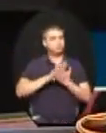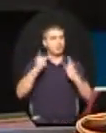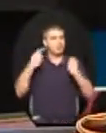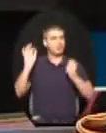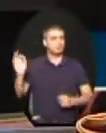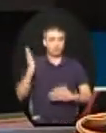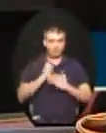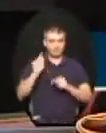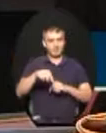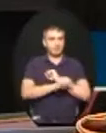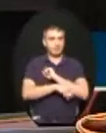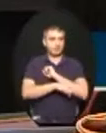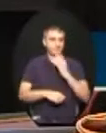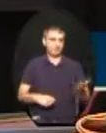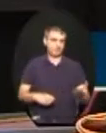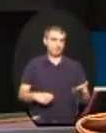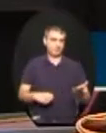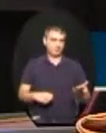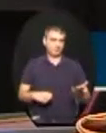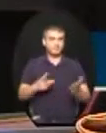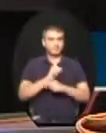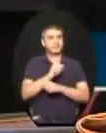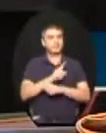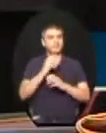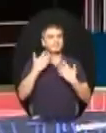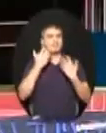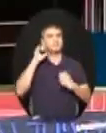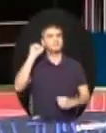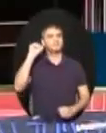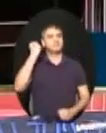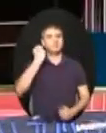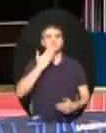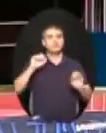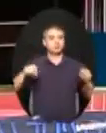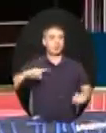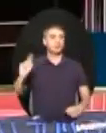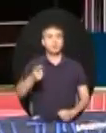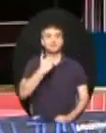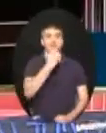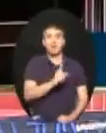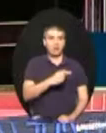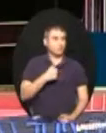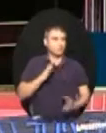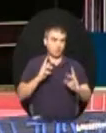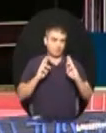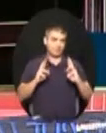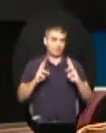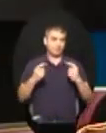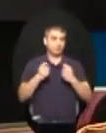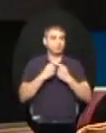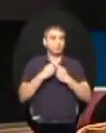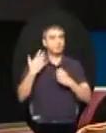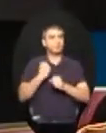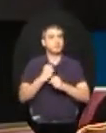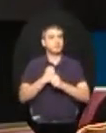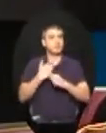על תרבותם עד שמגיעים לאוניברסיטה. אז בינתיים הנרטיב הציוני-ישראלי שולט בכל, וזה רע. אני מאוד מקווה שהשותפות תביא